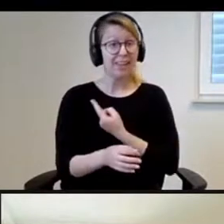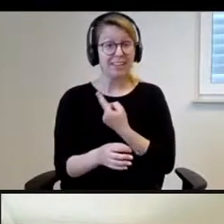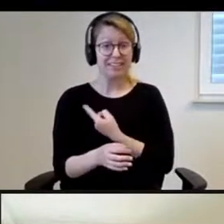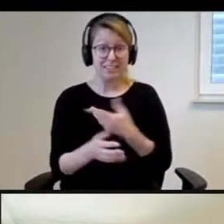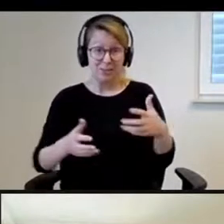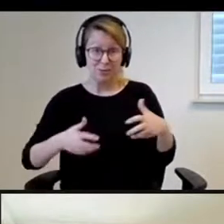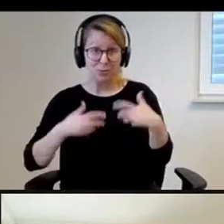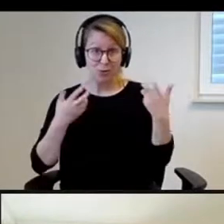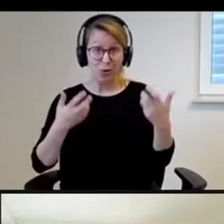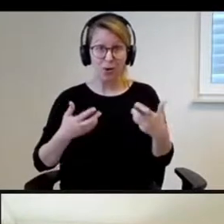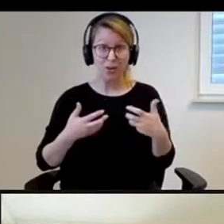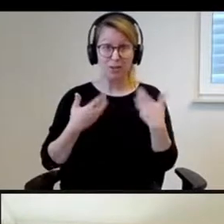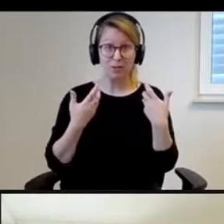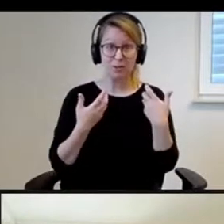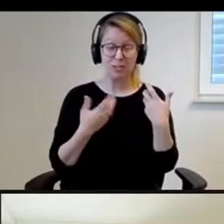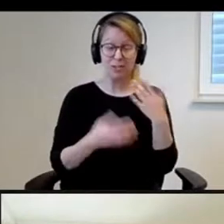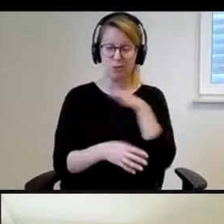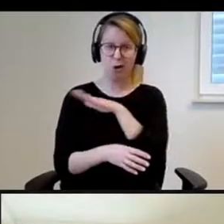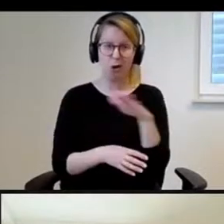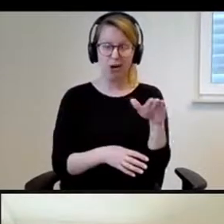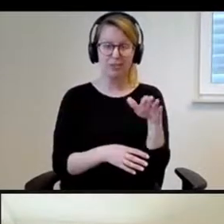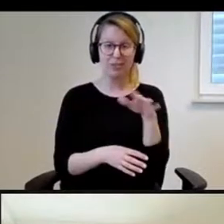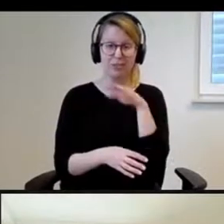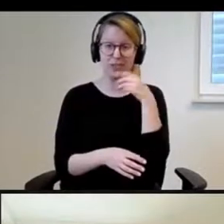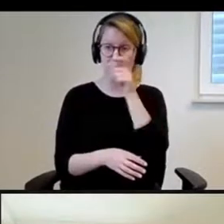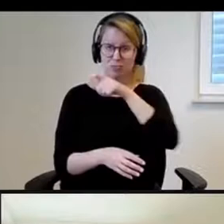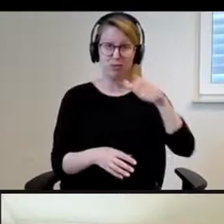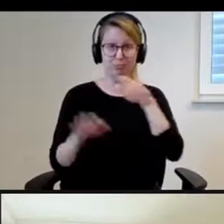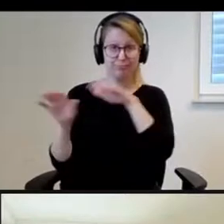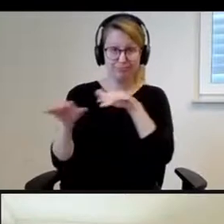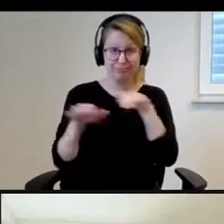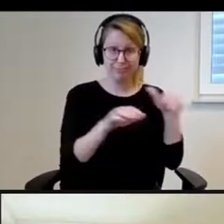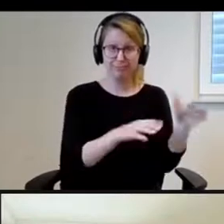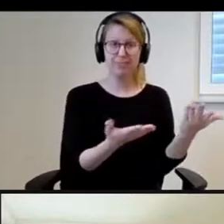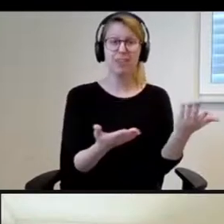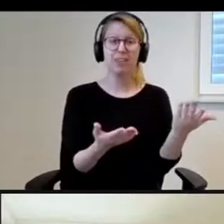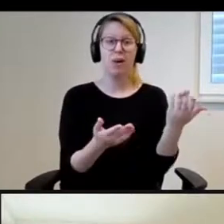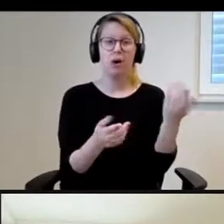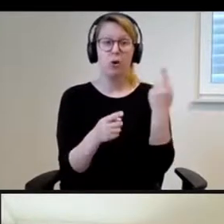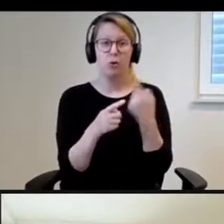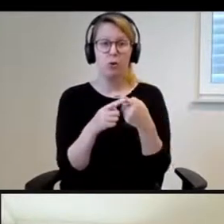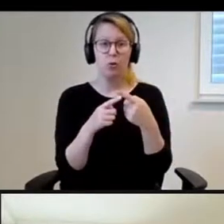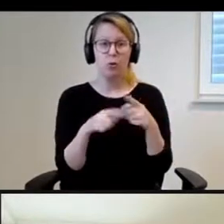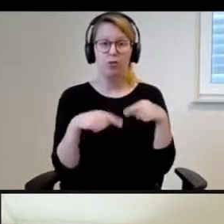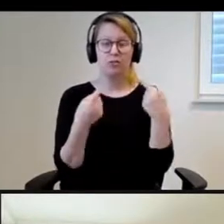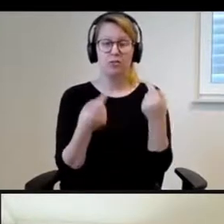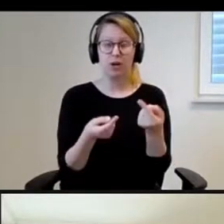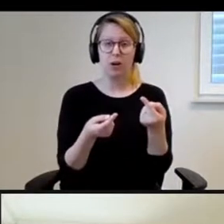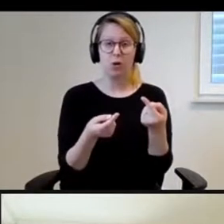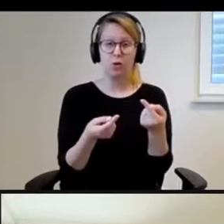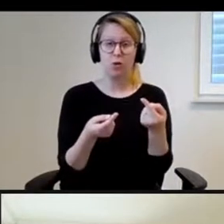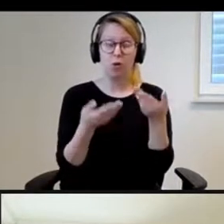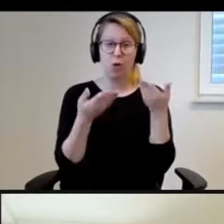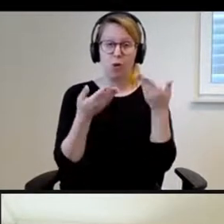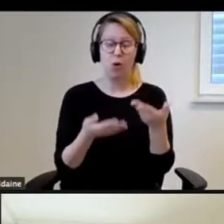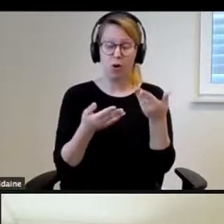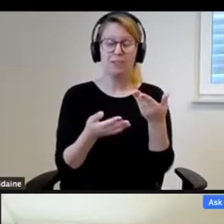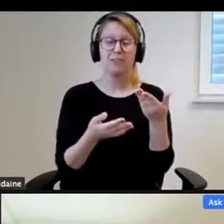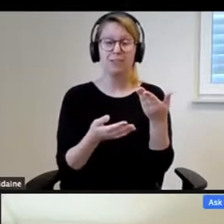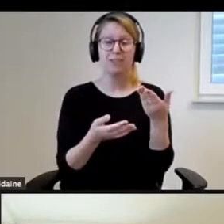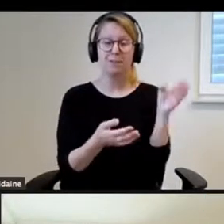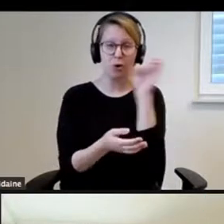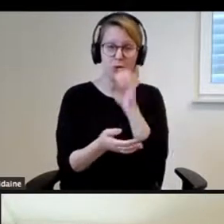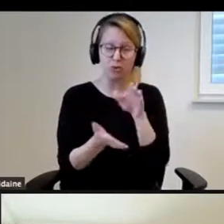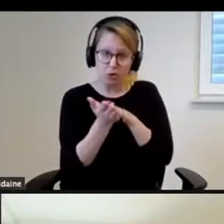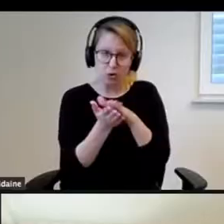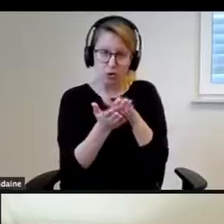et ceci au nom des partenaires des midis du consommateur européen qui sont la représentation de la